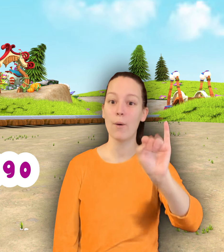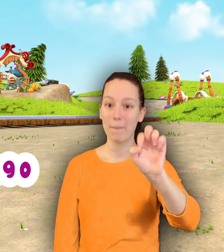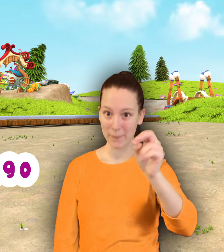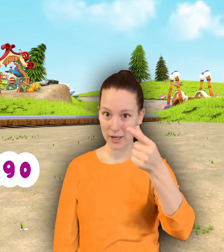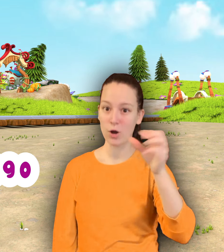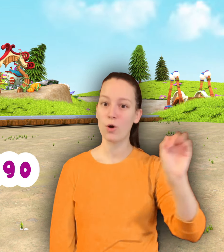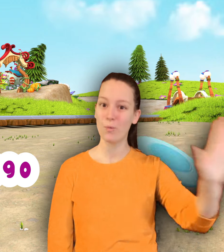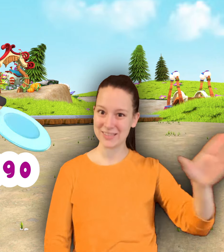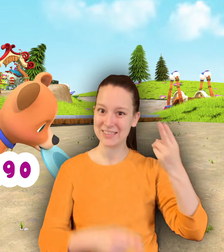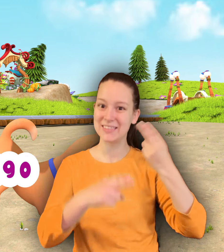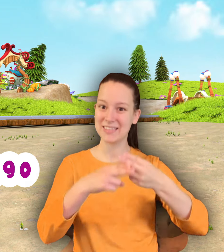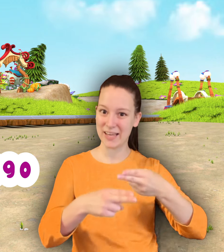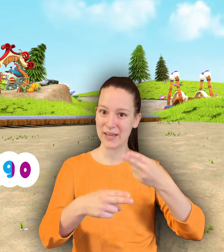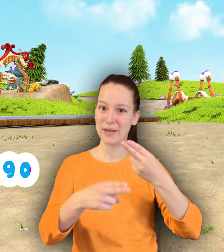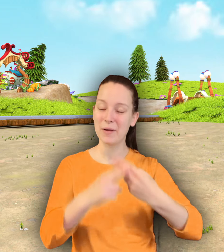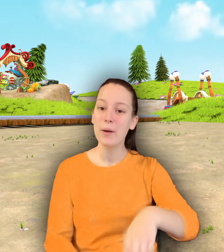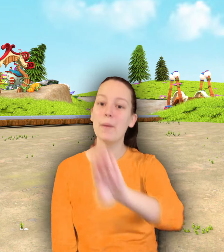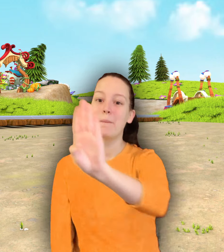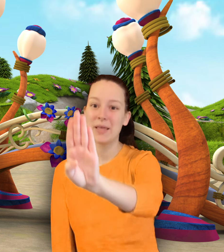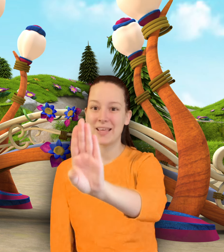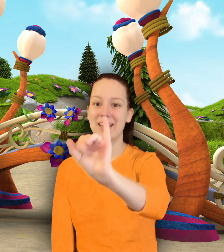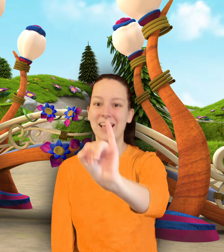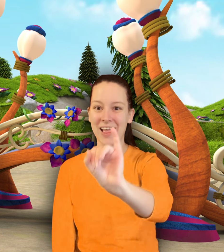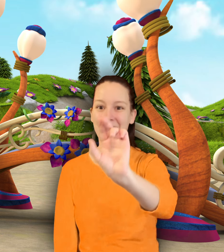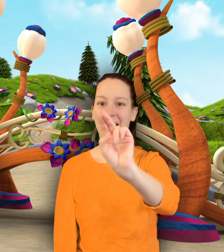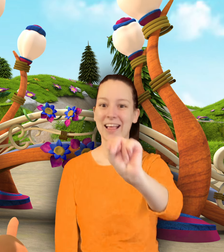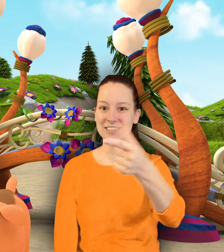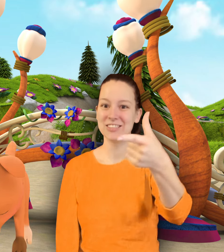B名前はビンゴ